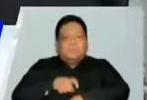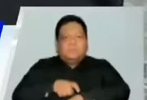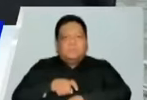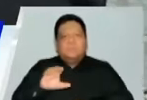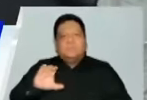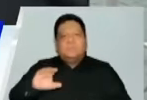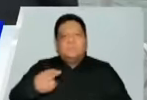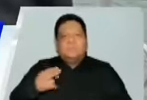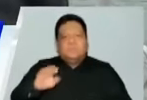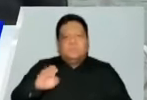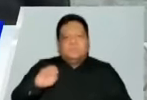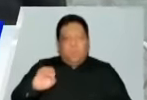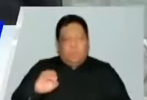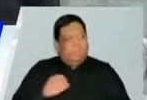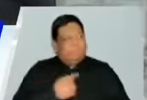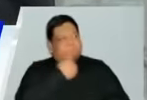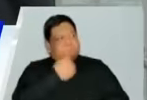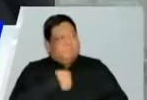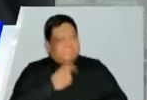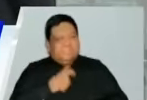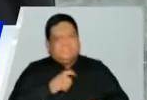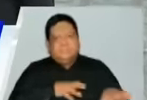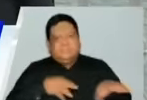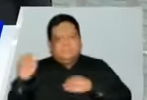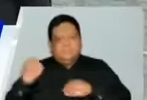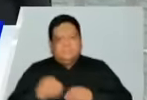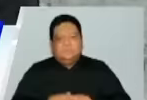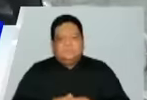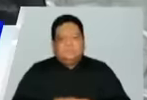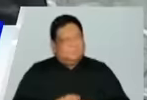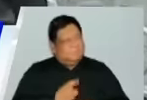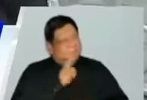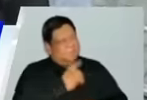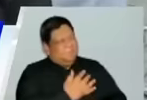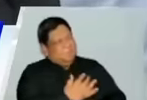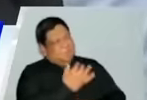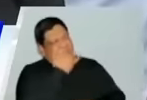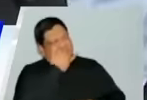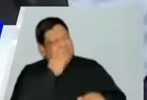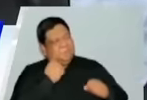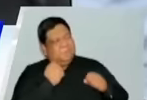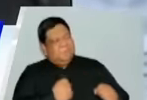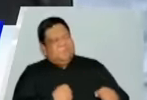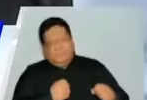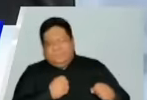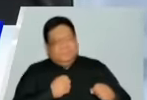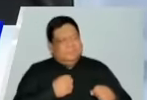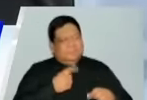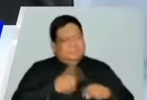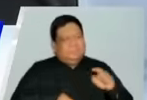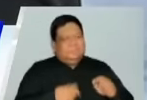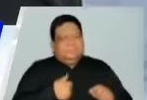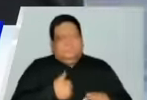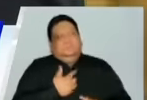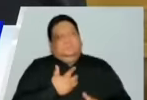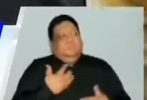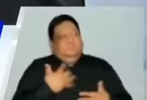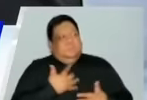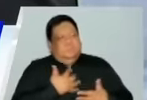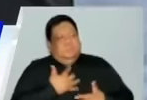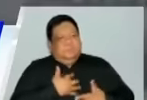mausok. Mausok? O, hindi namin kaya. Nag-chemo kami. Mahirap, nasa natakot. Pero hindi